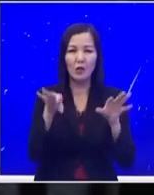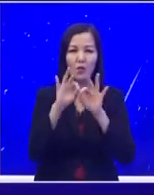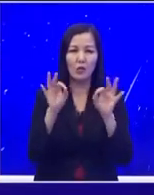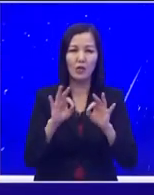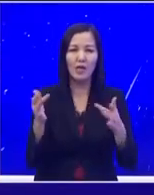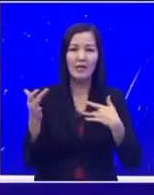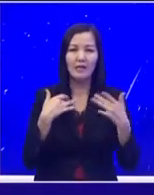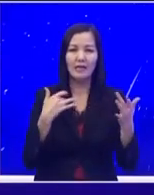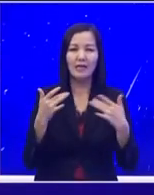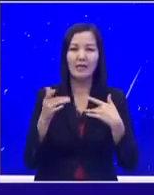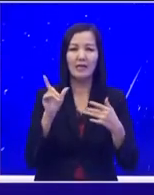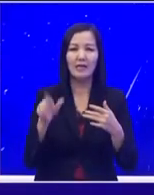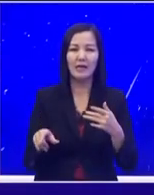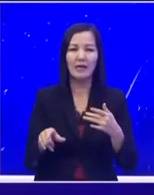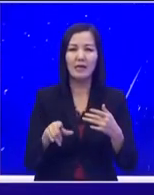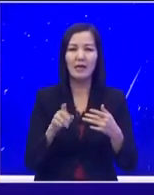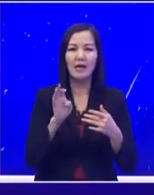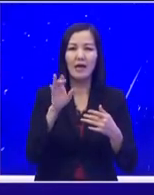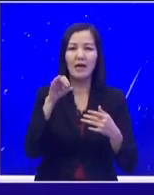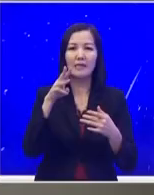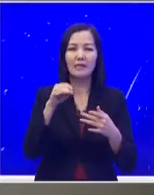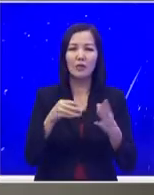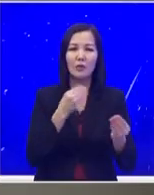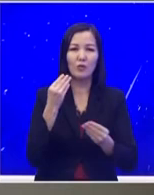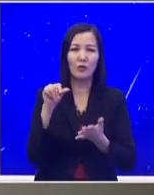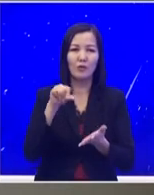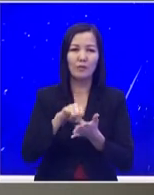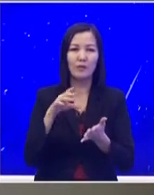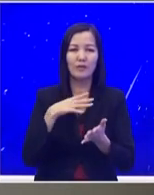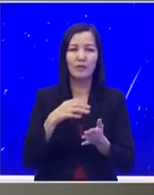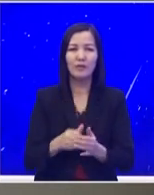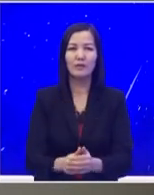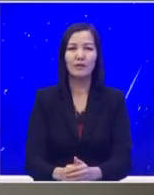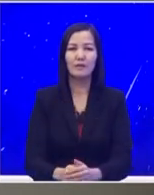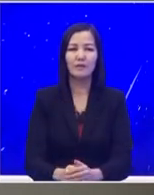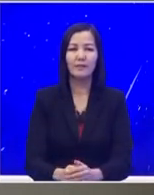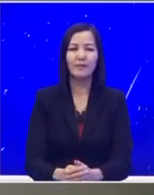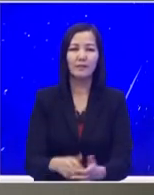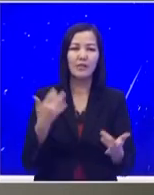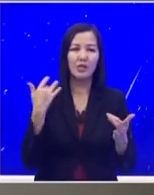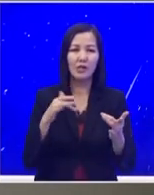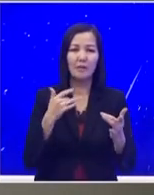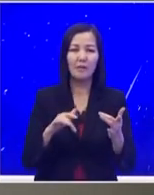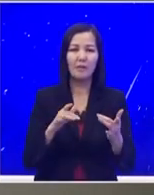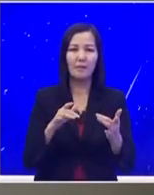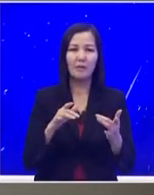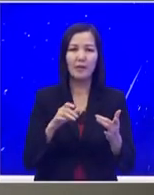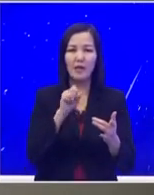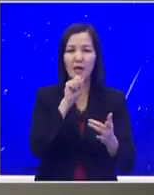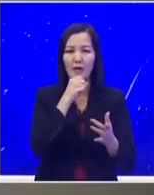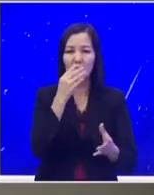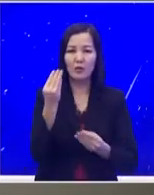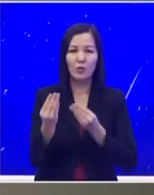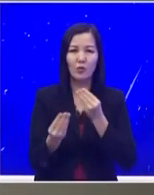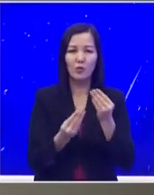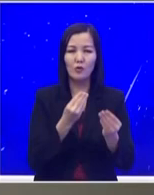театрының белді актері белгілі әнші Әсет Есжан сомдады. Шында да жырдың жол барысы Жамбылды ойнау үшін жыр мектебін толықтай